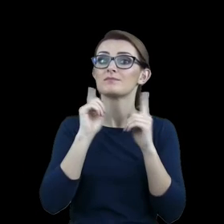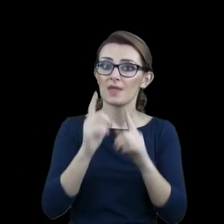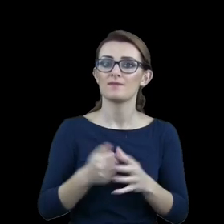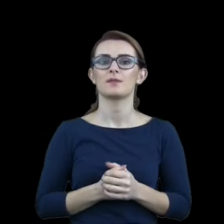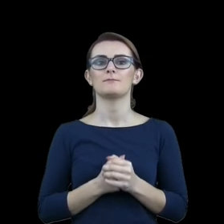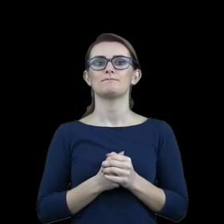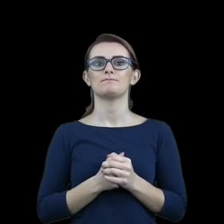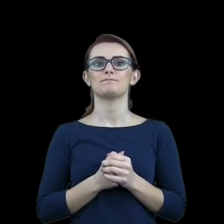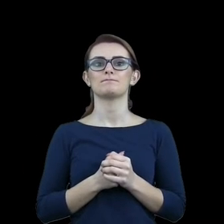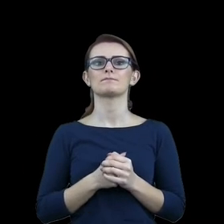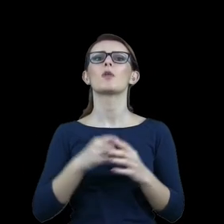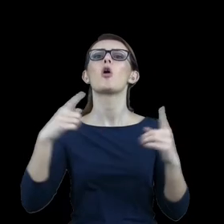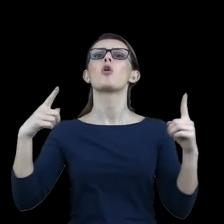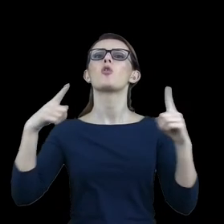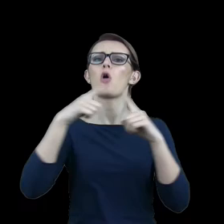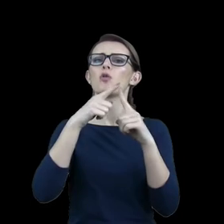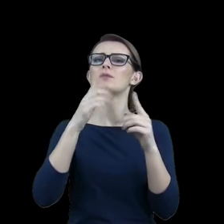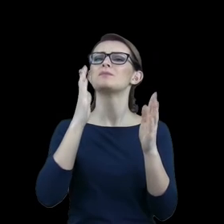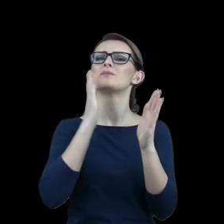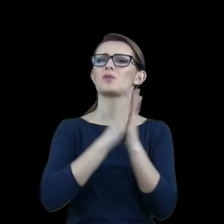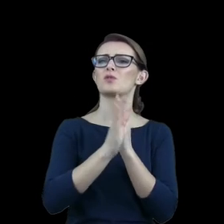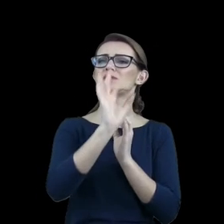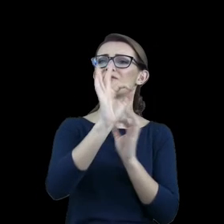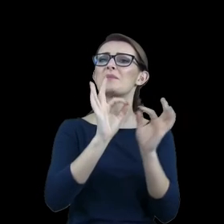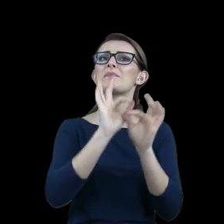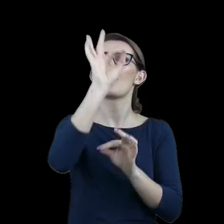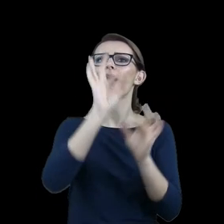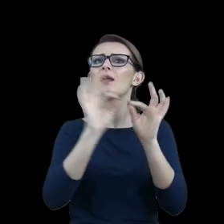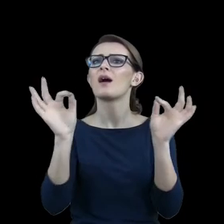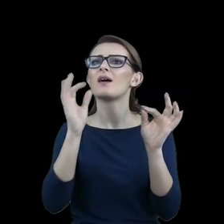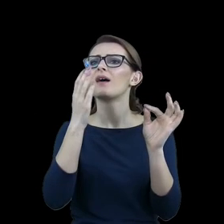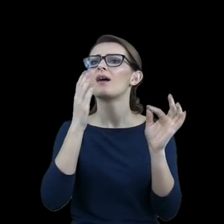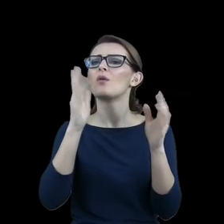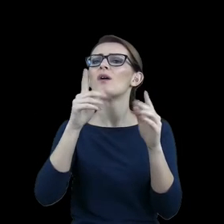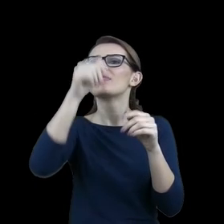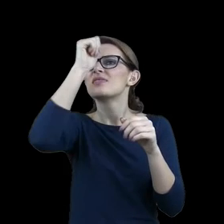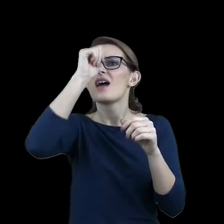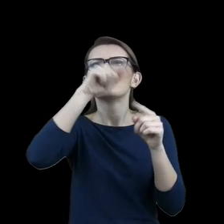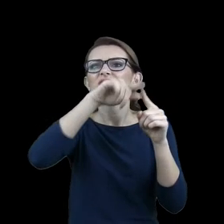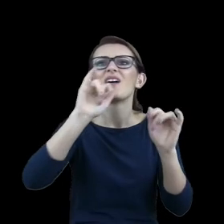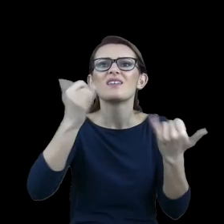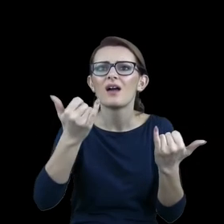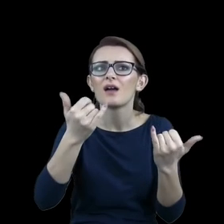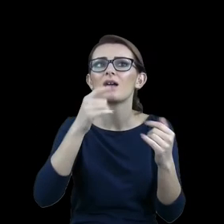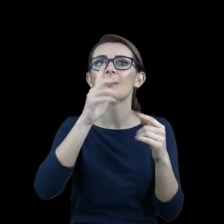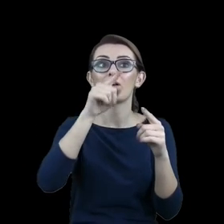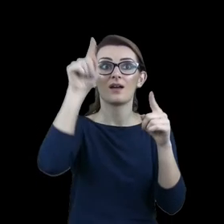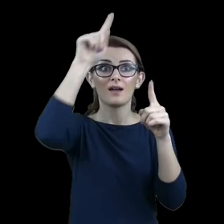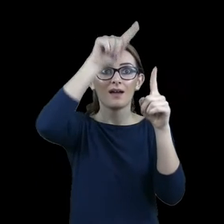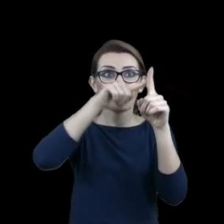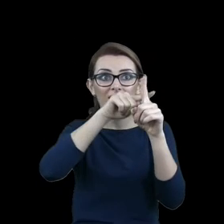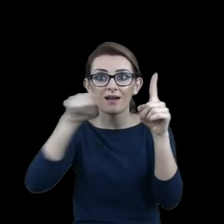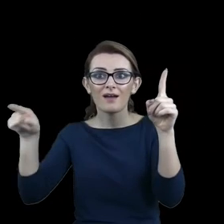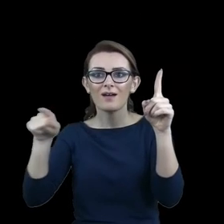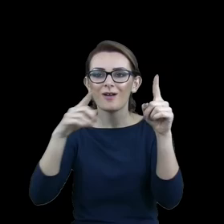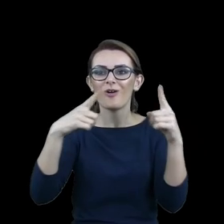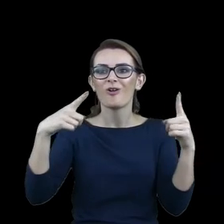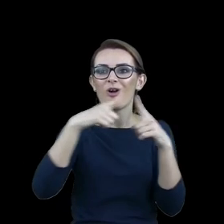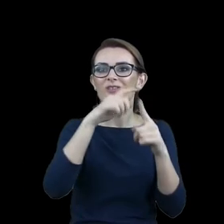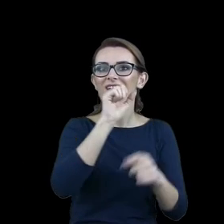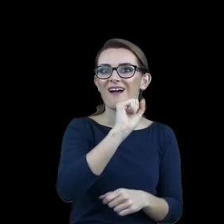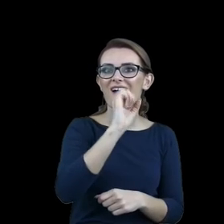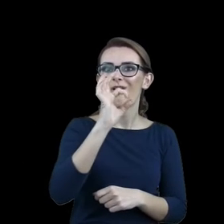właśnie, czyli to oznacza, że ten kąt, ten kąt prosty, to jest miara kąta, jakiego kąta? No tego kąta